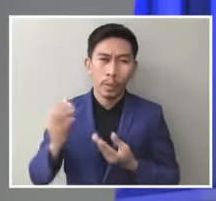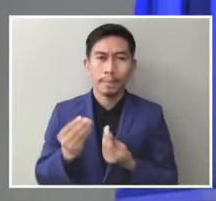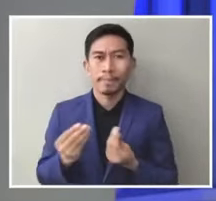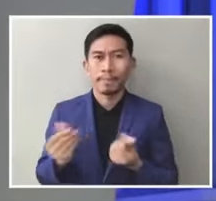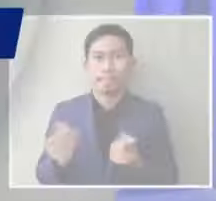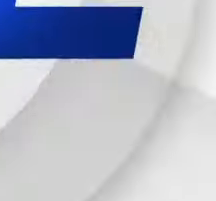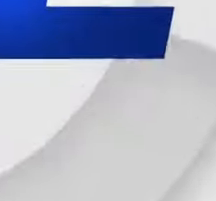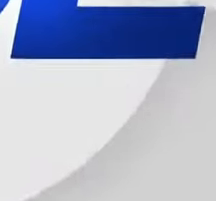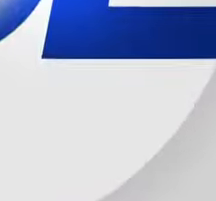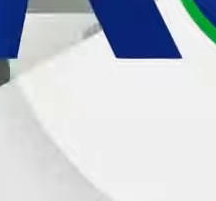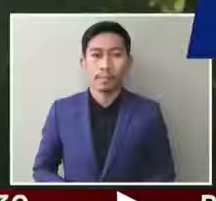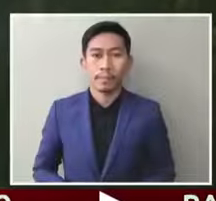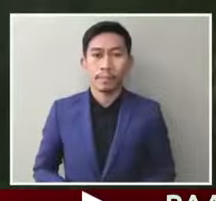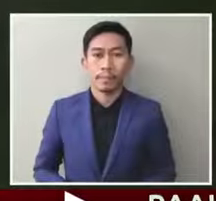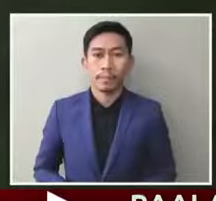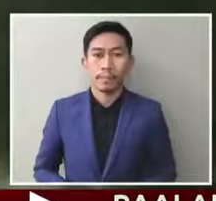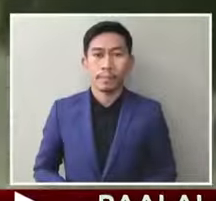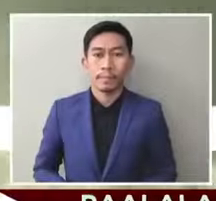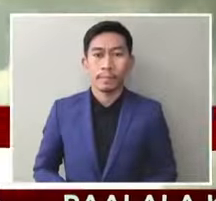Bosano.